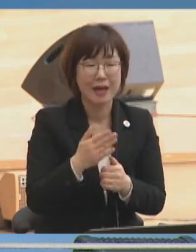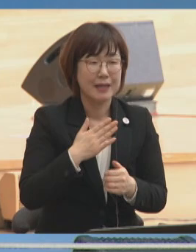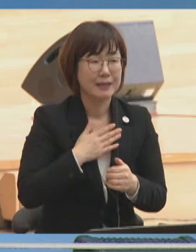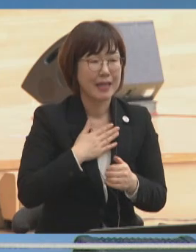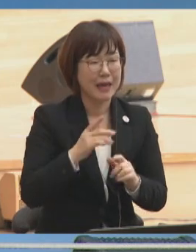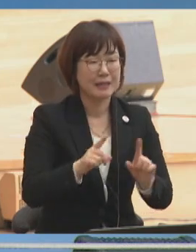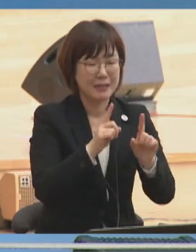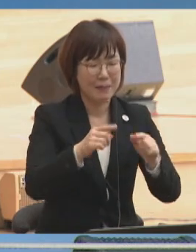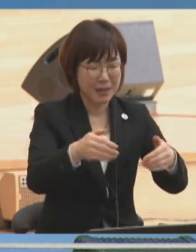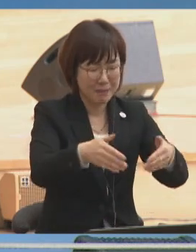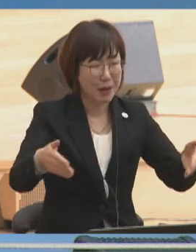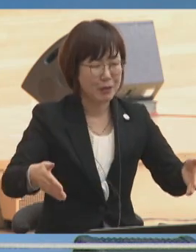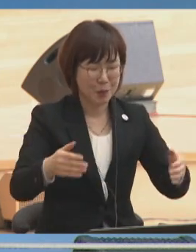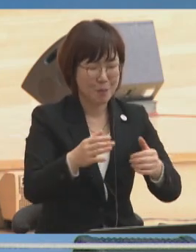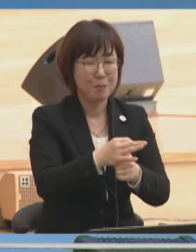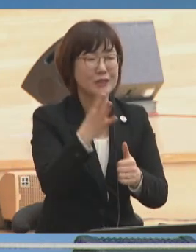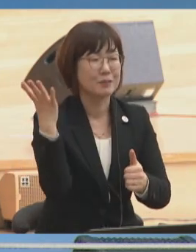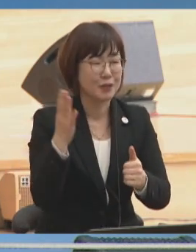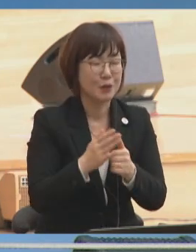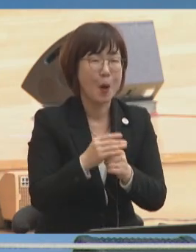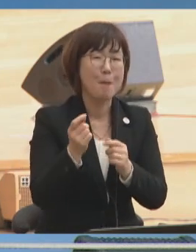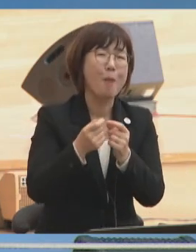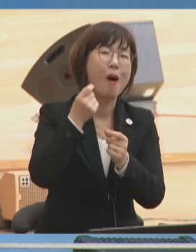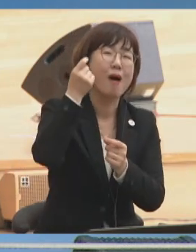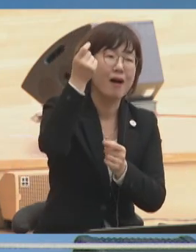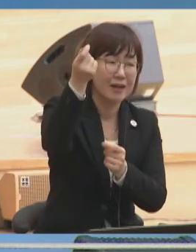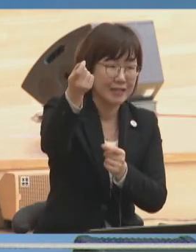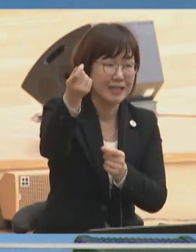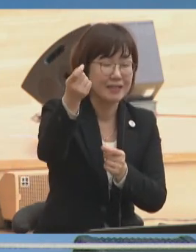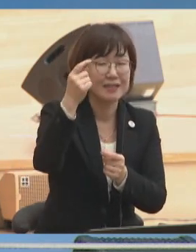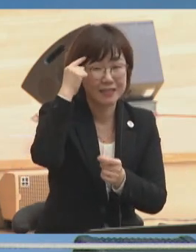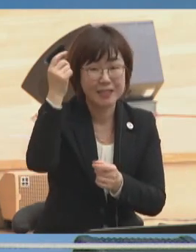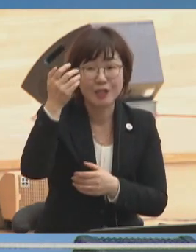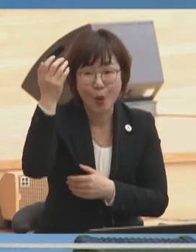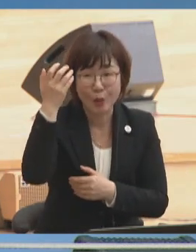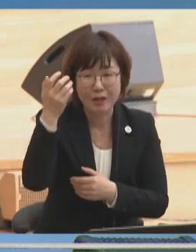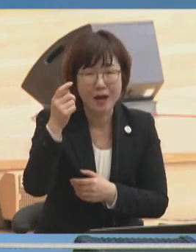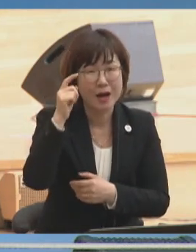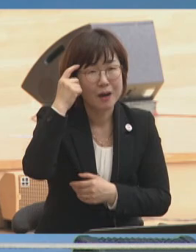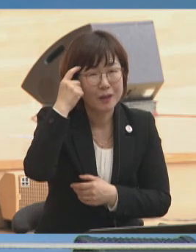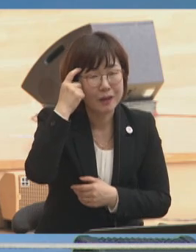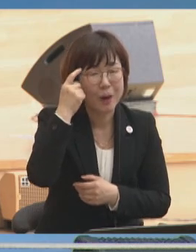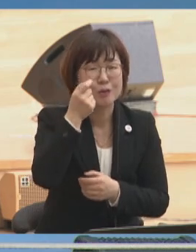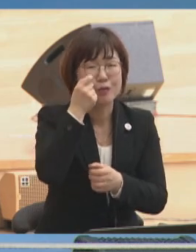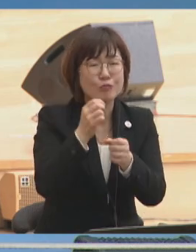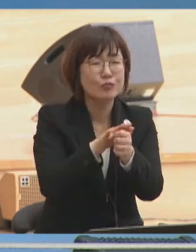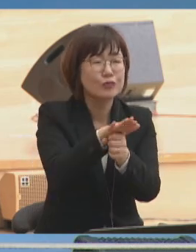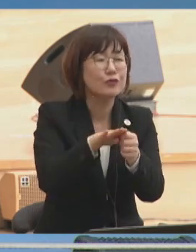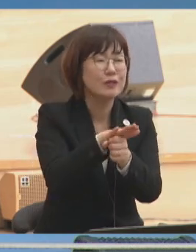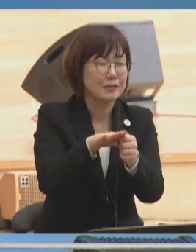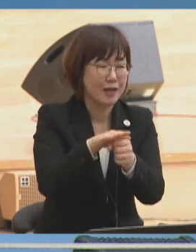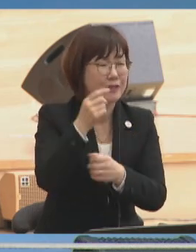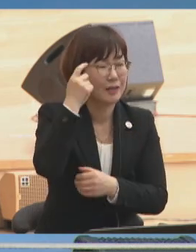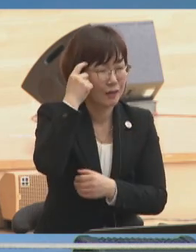좀 벗어나서 멀리 있는 영혼들을 진짜 불쌍히 여기는